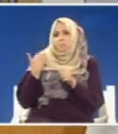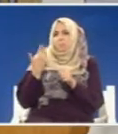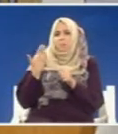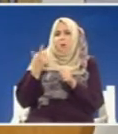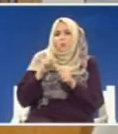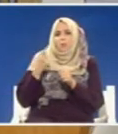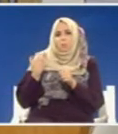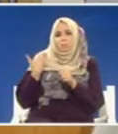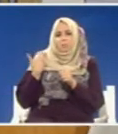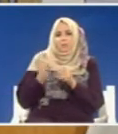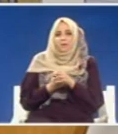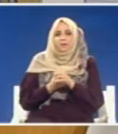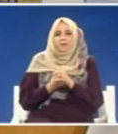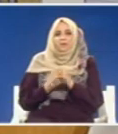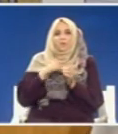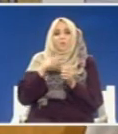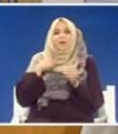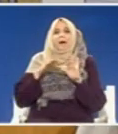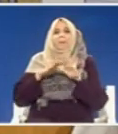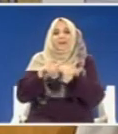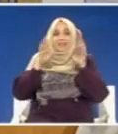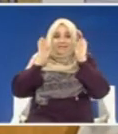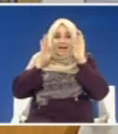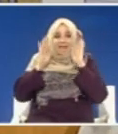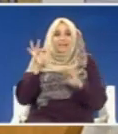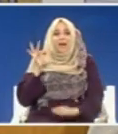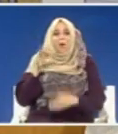قريب كنا بعد صلاة التراويح